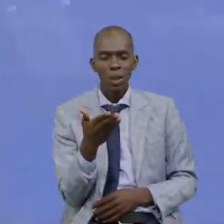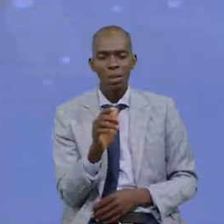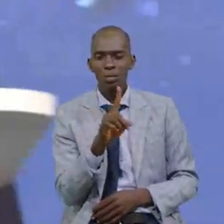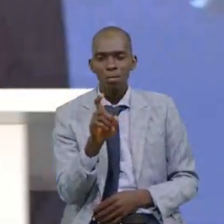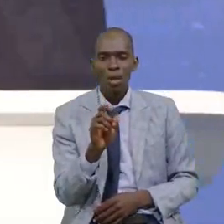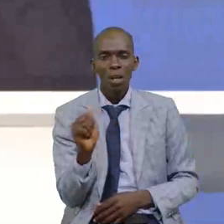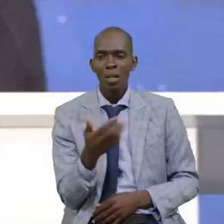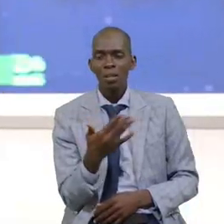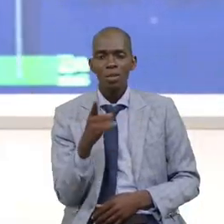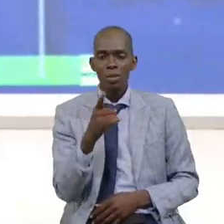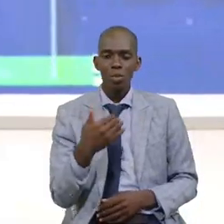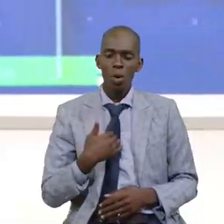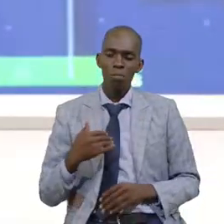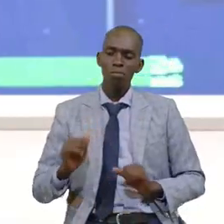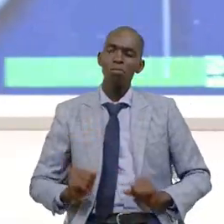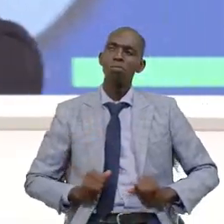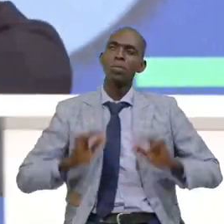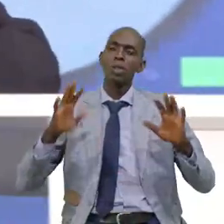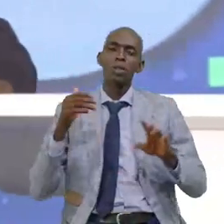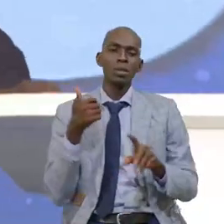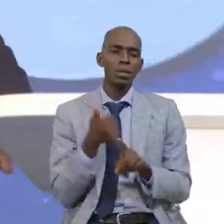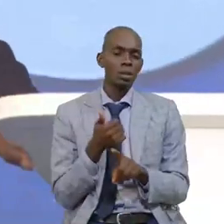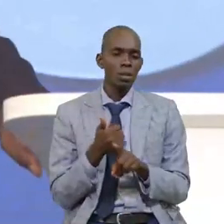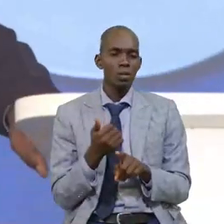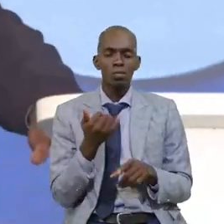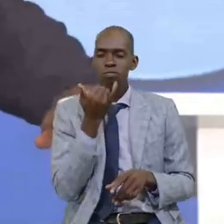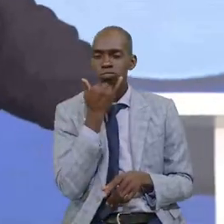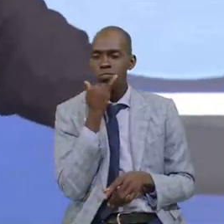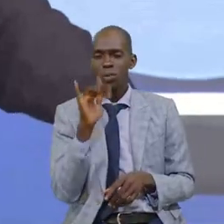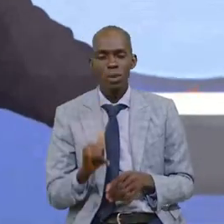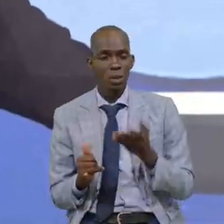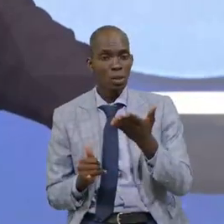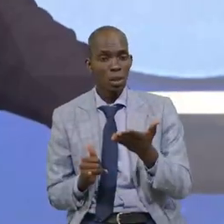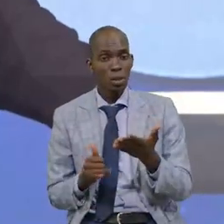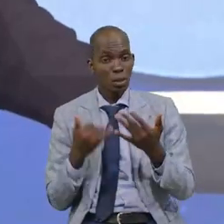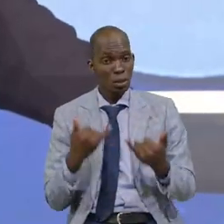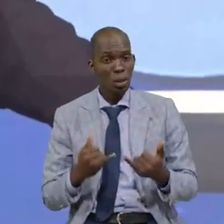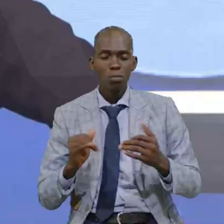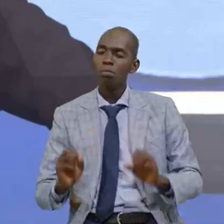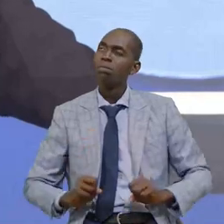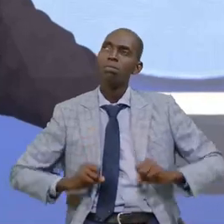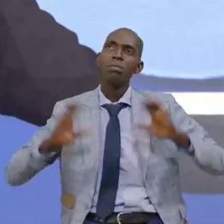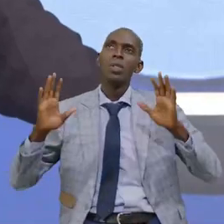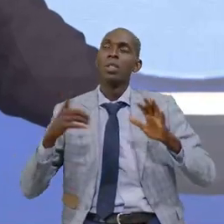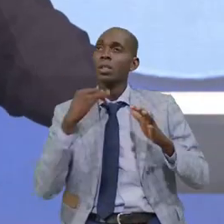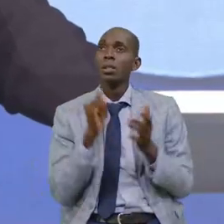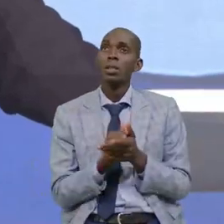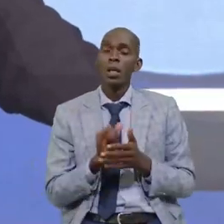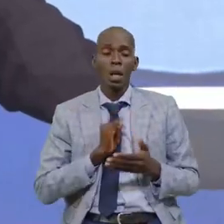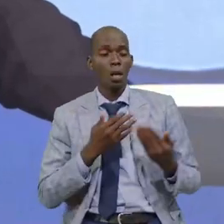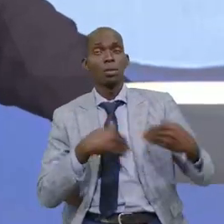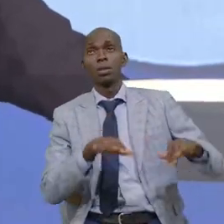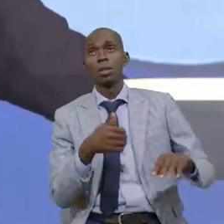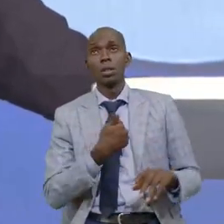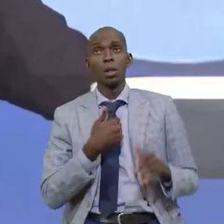es? Est-ce qu'il y a quelque chose auquel tu t'es vendu? Abandonne cela et dis, je